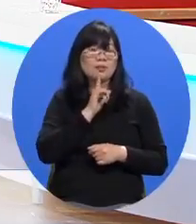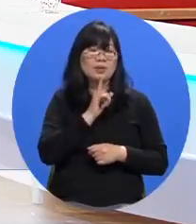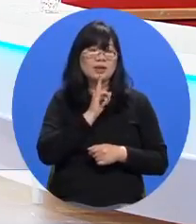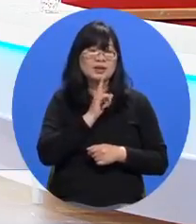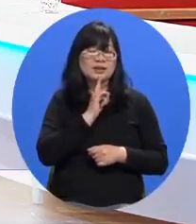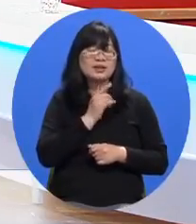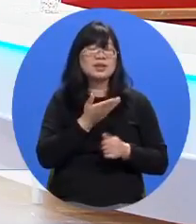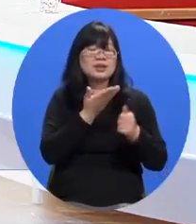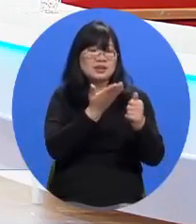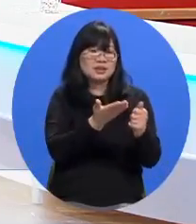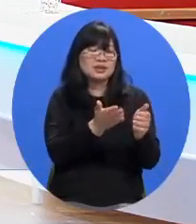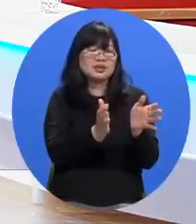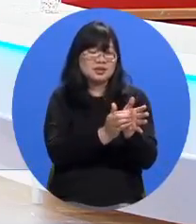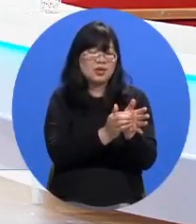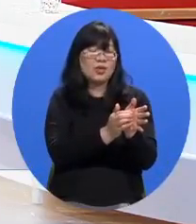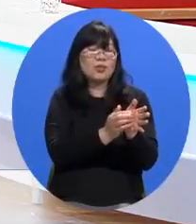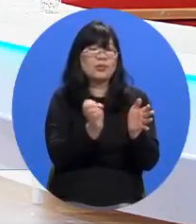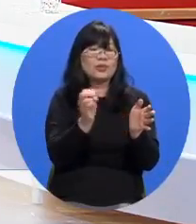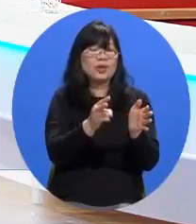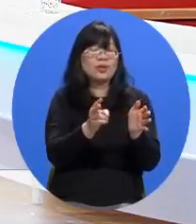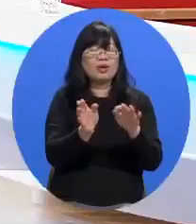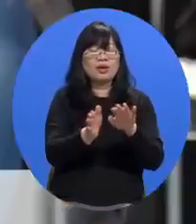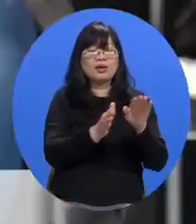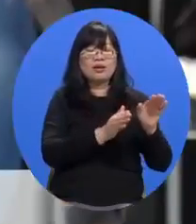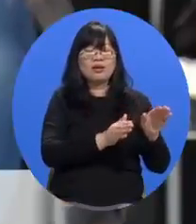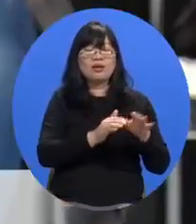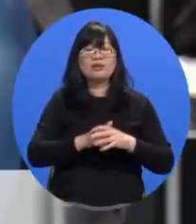말씀도 드렸고요. 그러니까